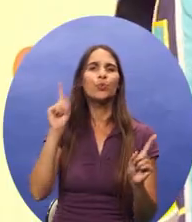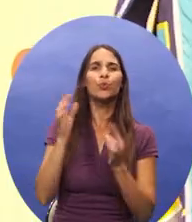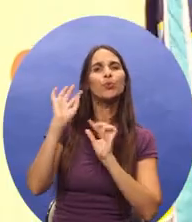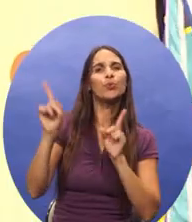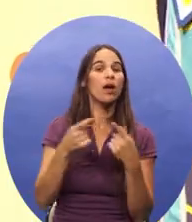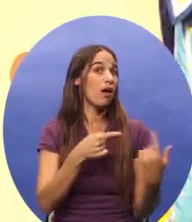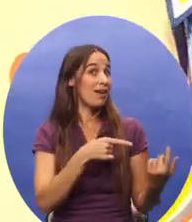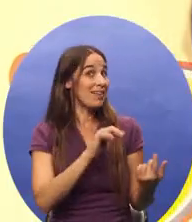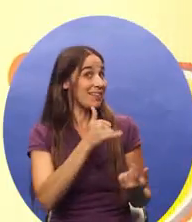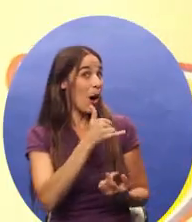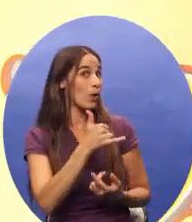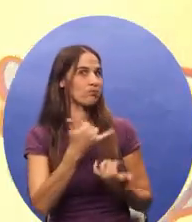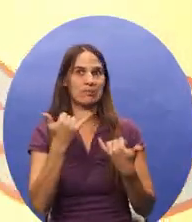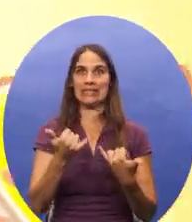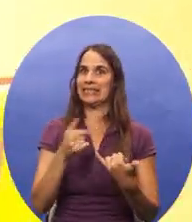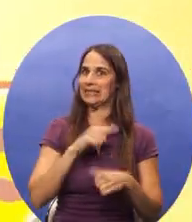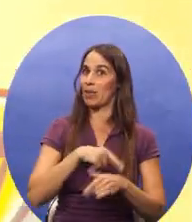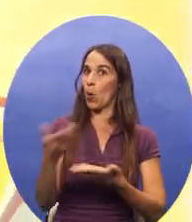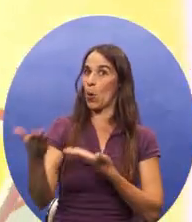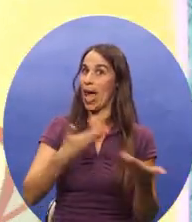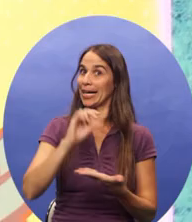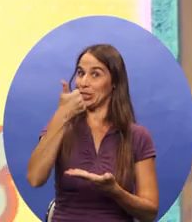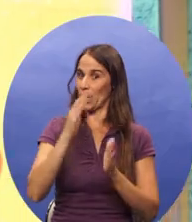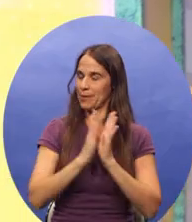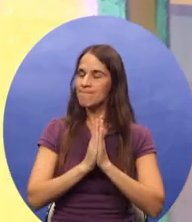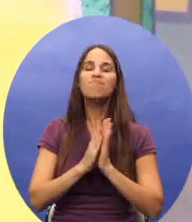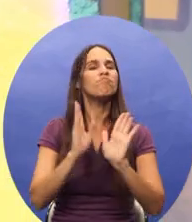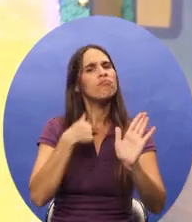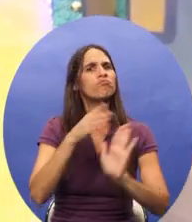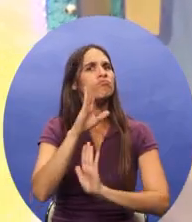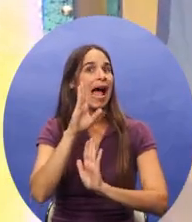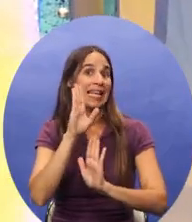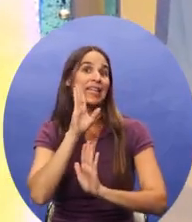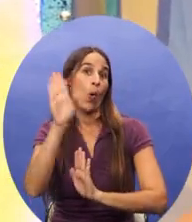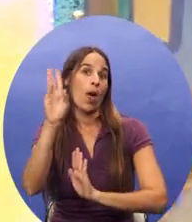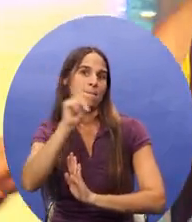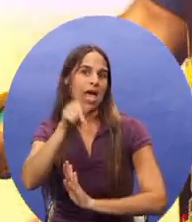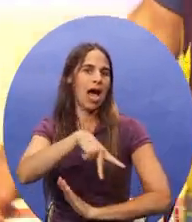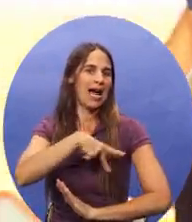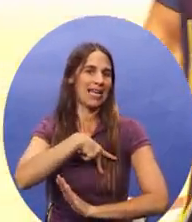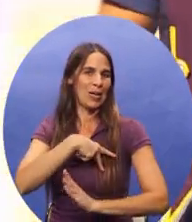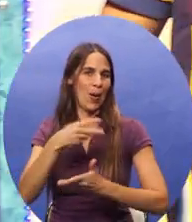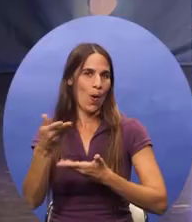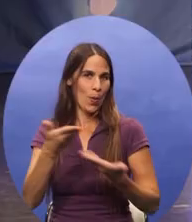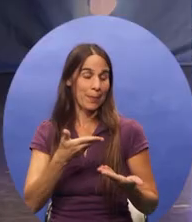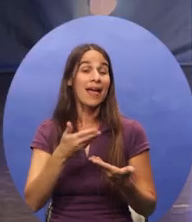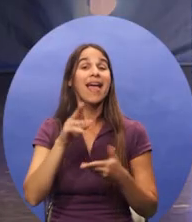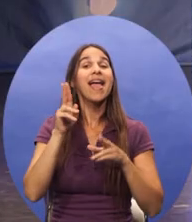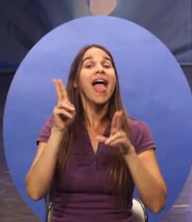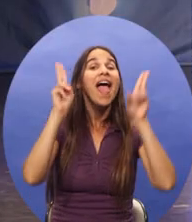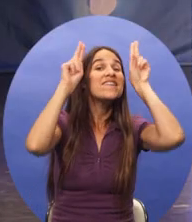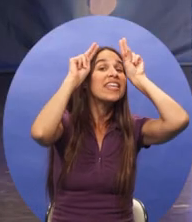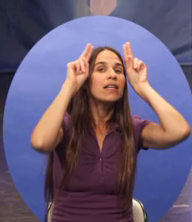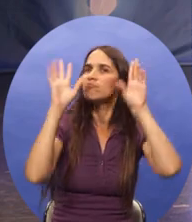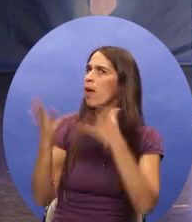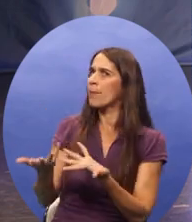נכון, נכון, הגיע הזמן לאורח הראשון שלי להיום. אז אני רק אקרא לאחראי האורחים שלנו, אפי. אפי! מה?